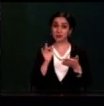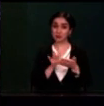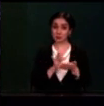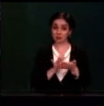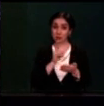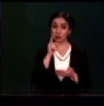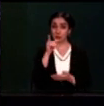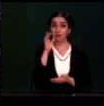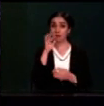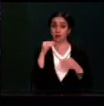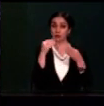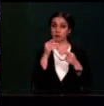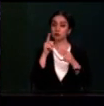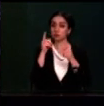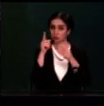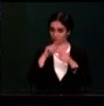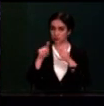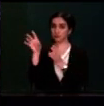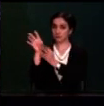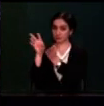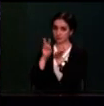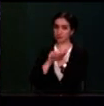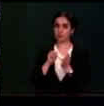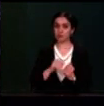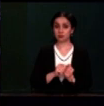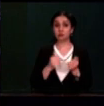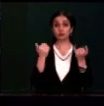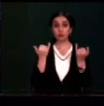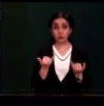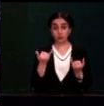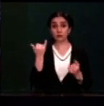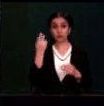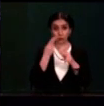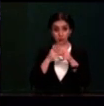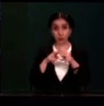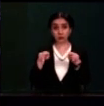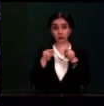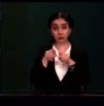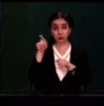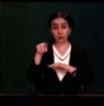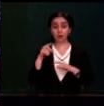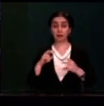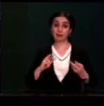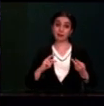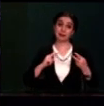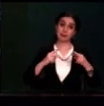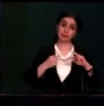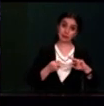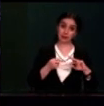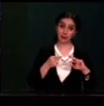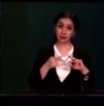Unda sizga vaqt beramiz, yozib oling. Xuddi shuningdek, bu teoremaga teskari teorema ham